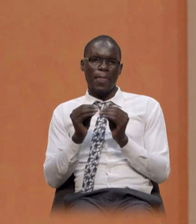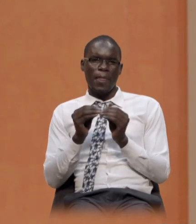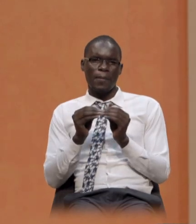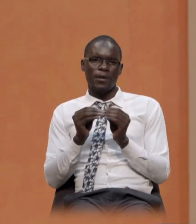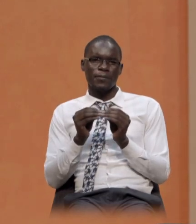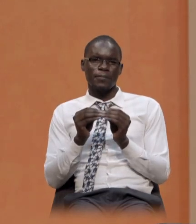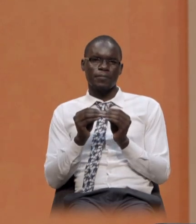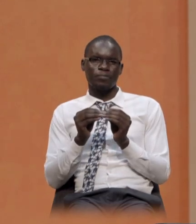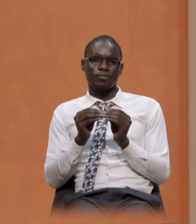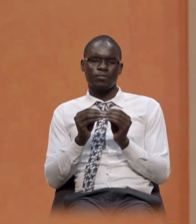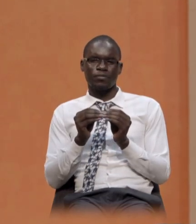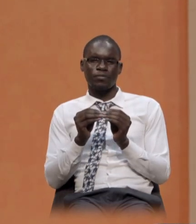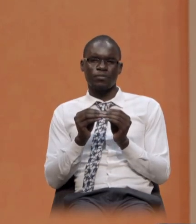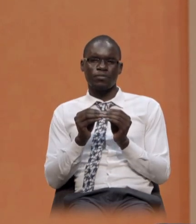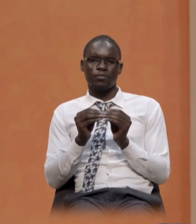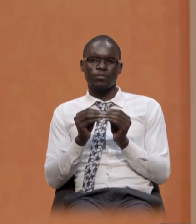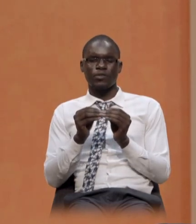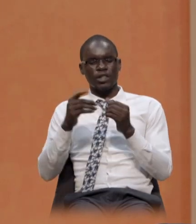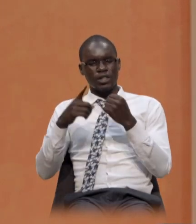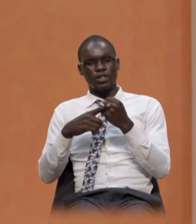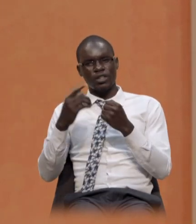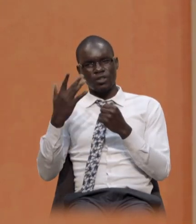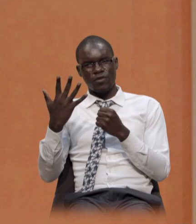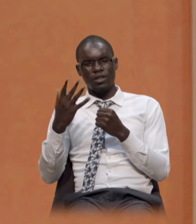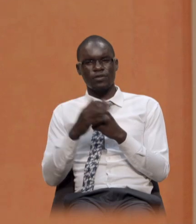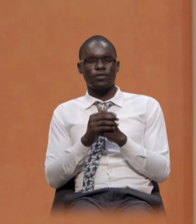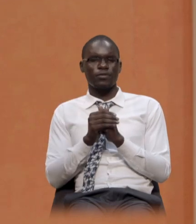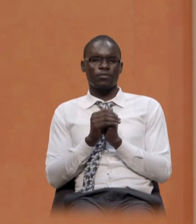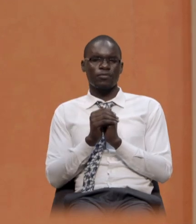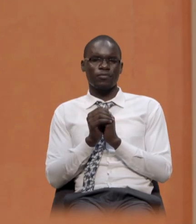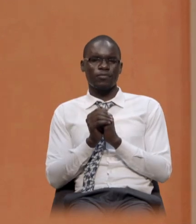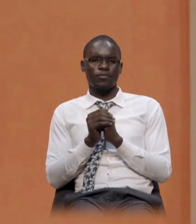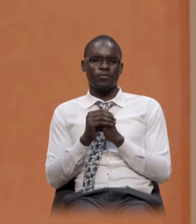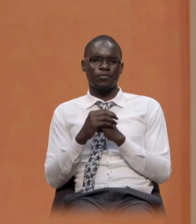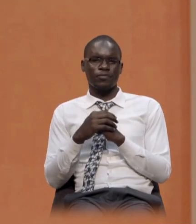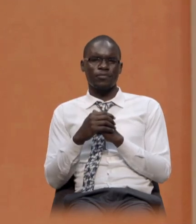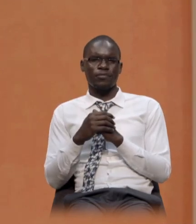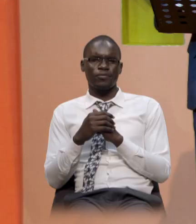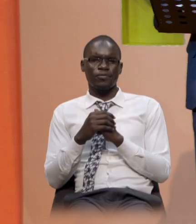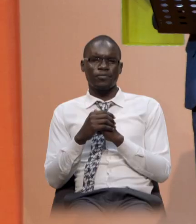65, twendeni askari watu wa Mungu.